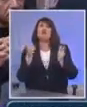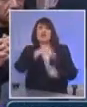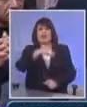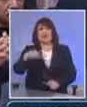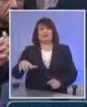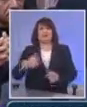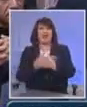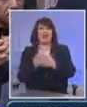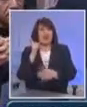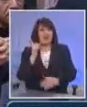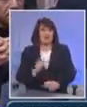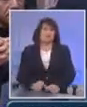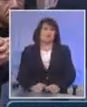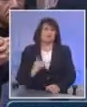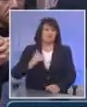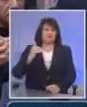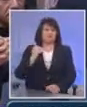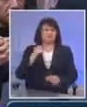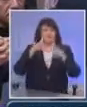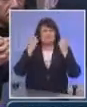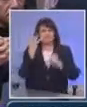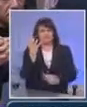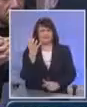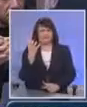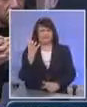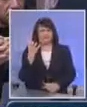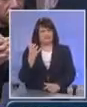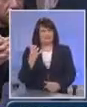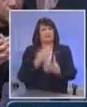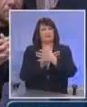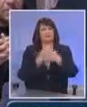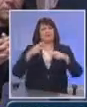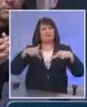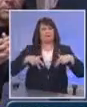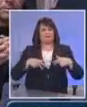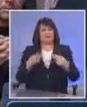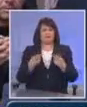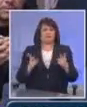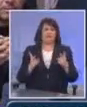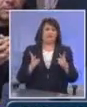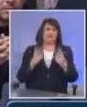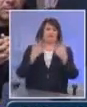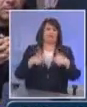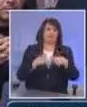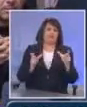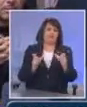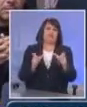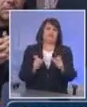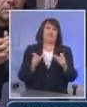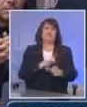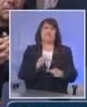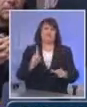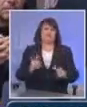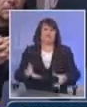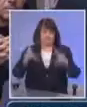περίπτωση μάλιστα του σχολείου των Αγίων Σαράντα, το αλβανικό κράτος εμποδίζει τη λειτουργία του σχολείου σε χωριστό